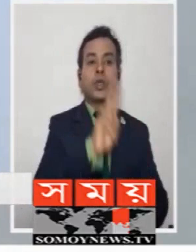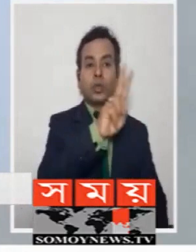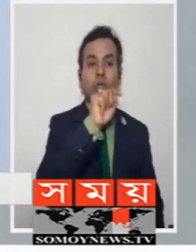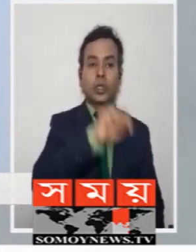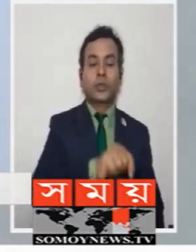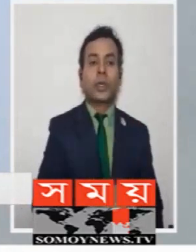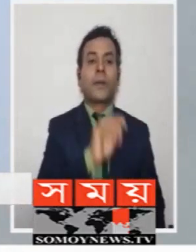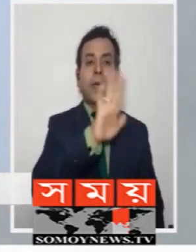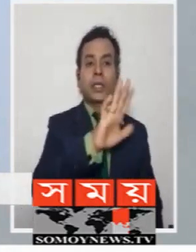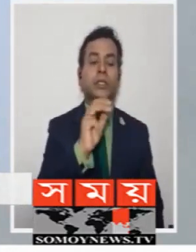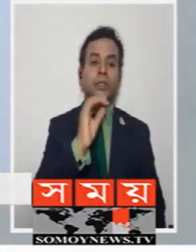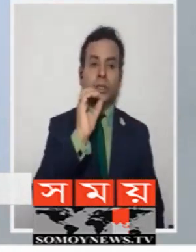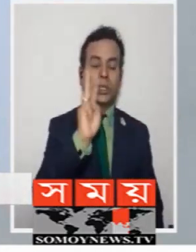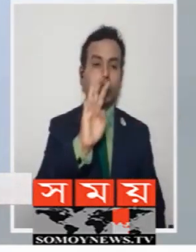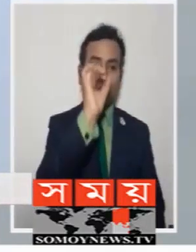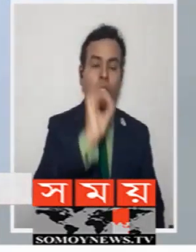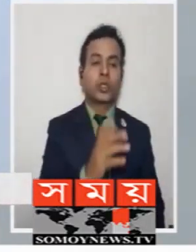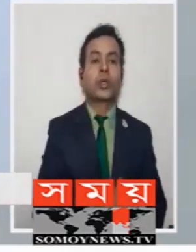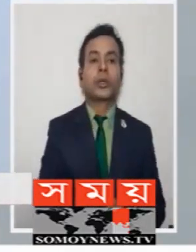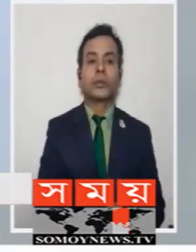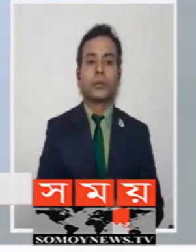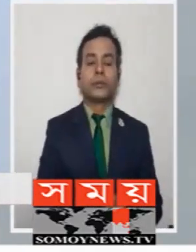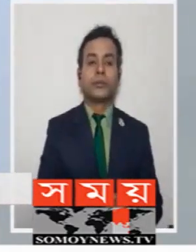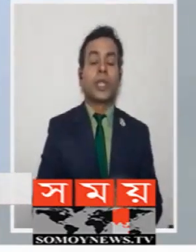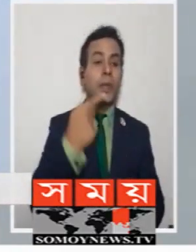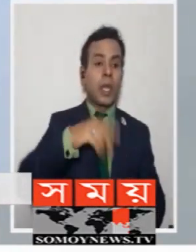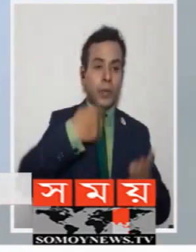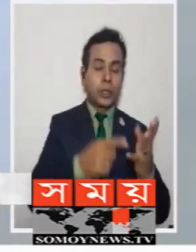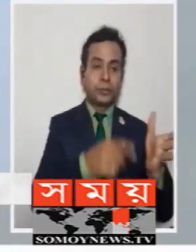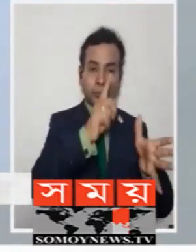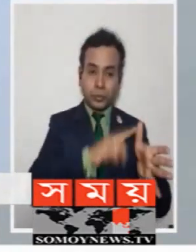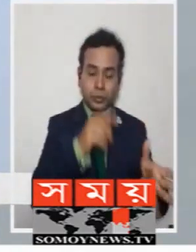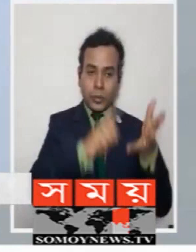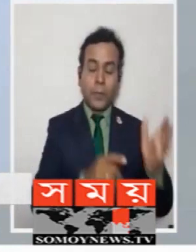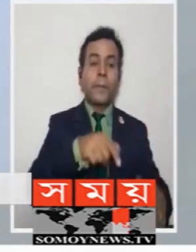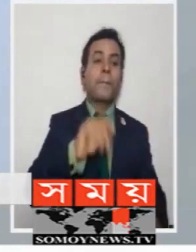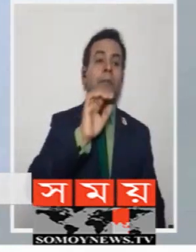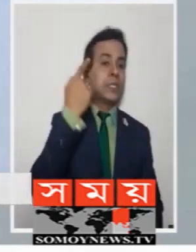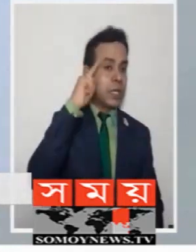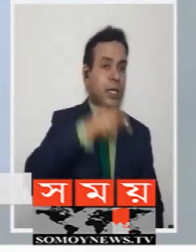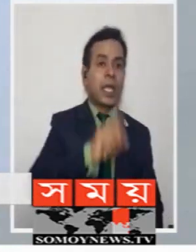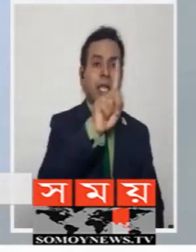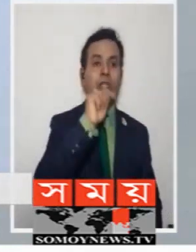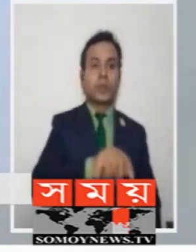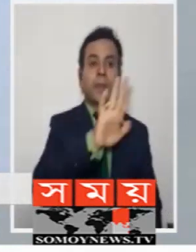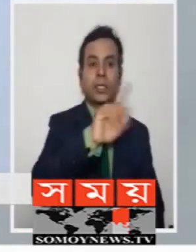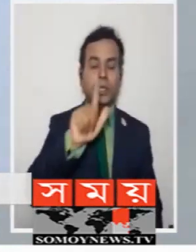তারপরে সিলেট 1.54%, রাজশাহী 1.39%, এবং